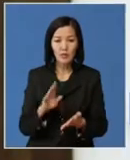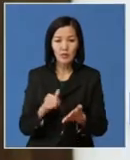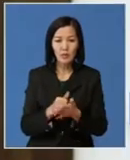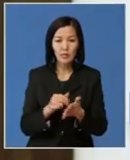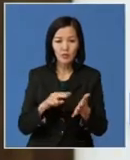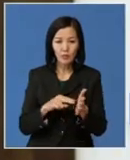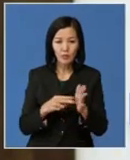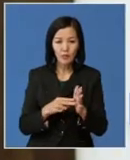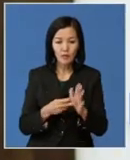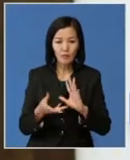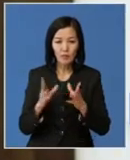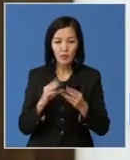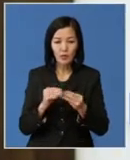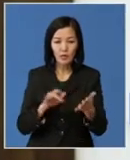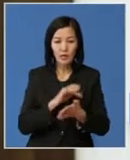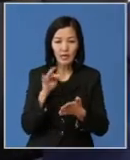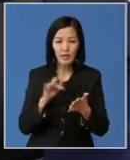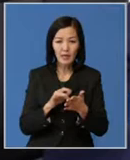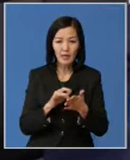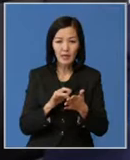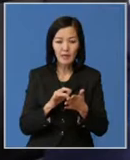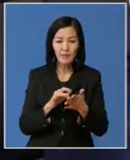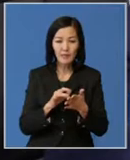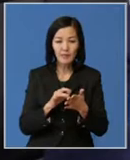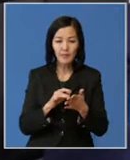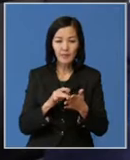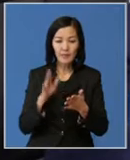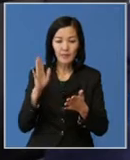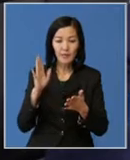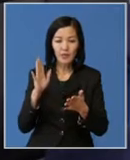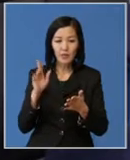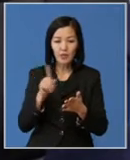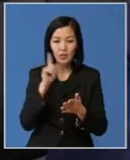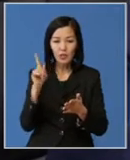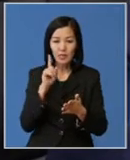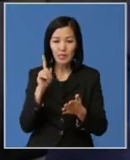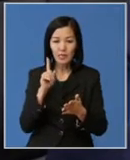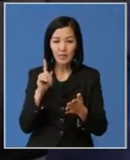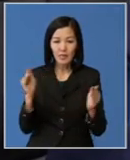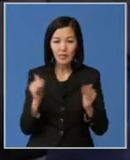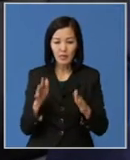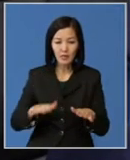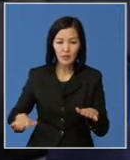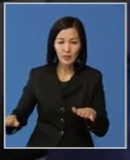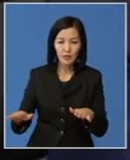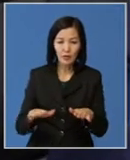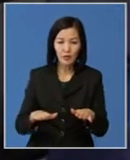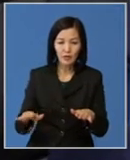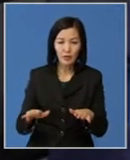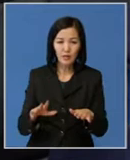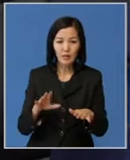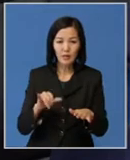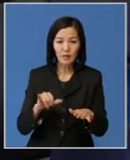бас жоспар бойынша. Біз қала сол юго-запад учаскесі, жастар микроауданы мен шынаған